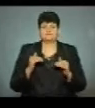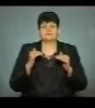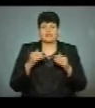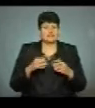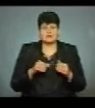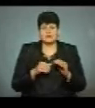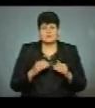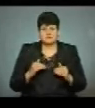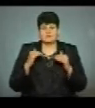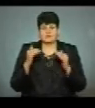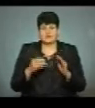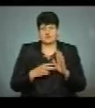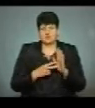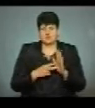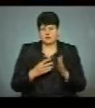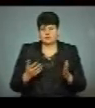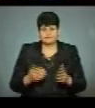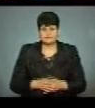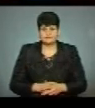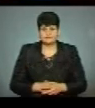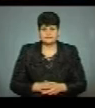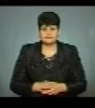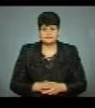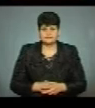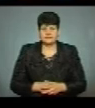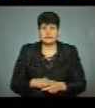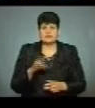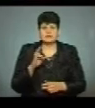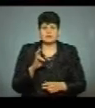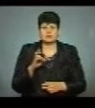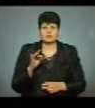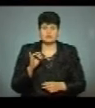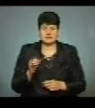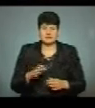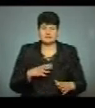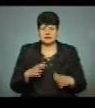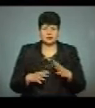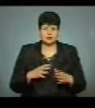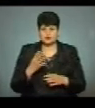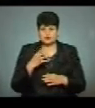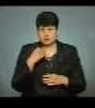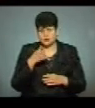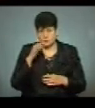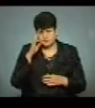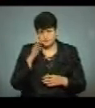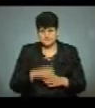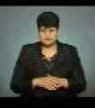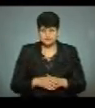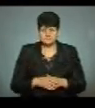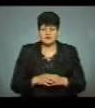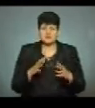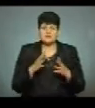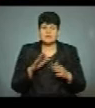то вже на 7-му позицію вирвався. Назар Бурик тренує Віталія Манзина 4 роки. Переважно, як